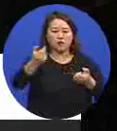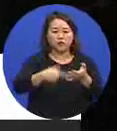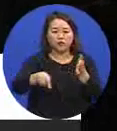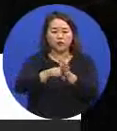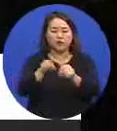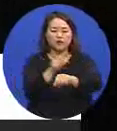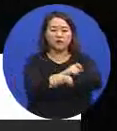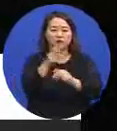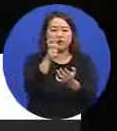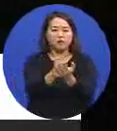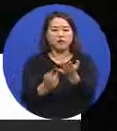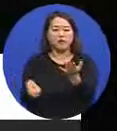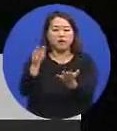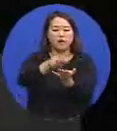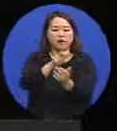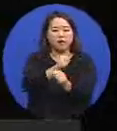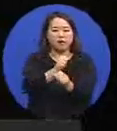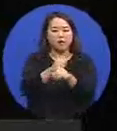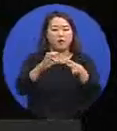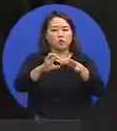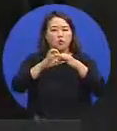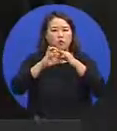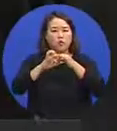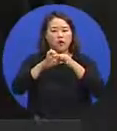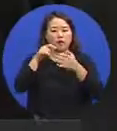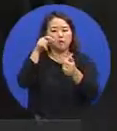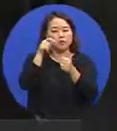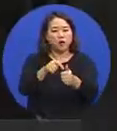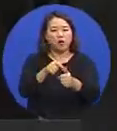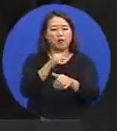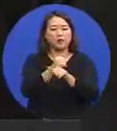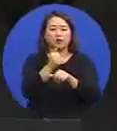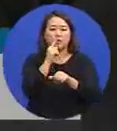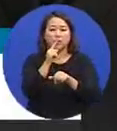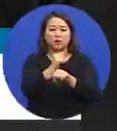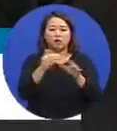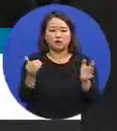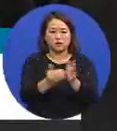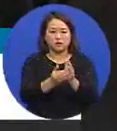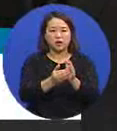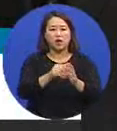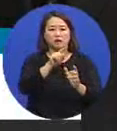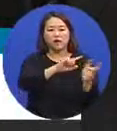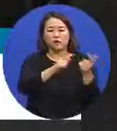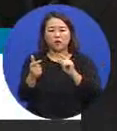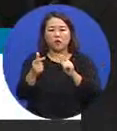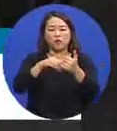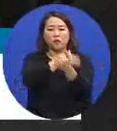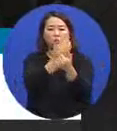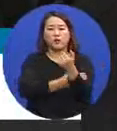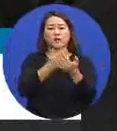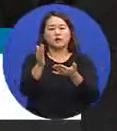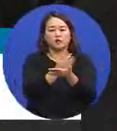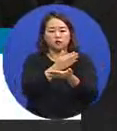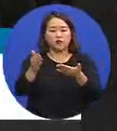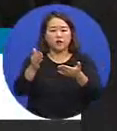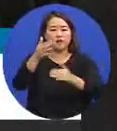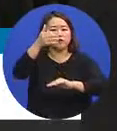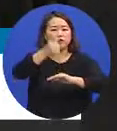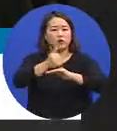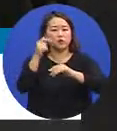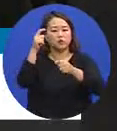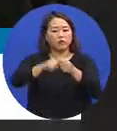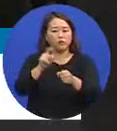시행령을 개정하겠다는 의지를 표명했습니다. 유초 중등교육 권한 배분의 최종 목표는 학교 자치에